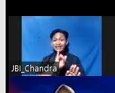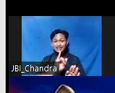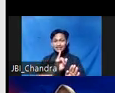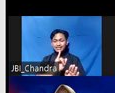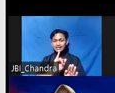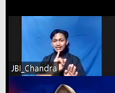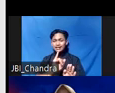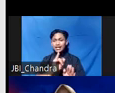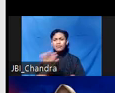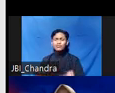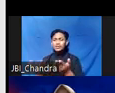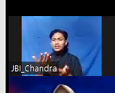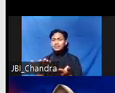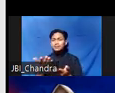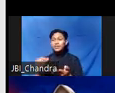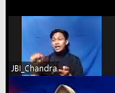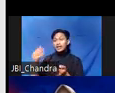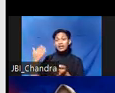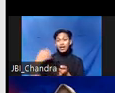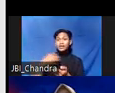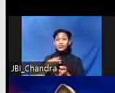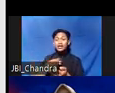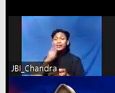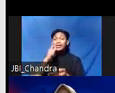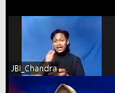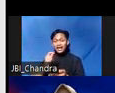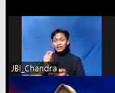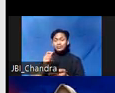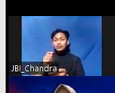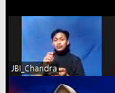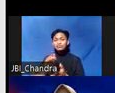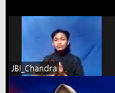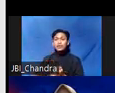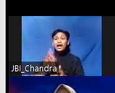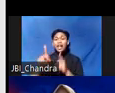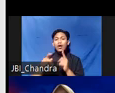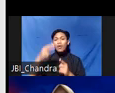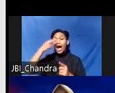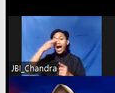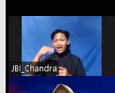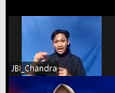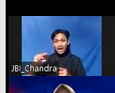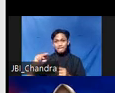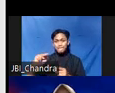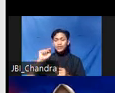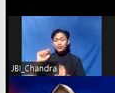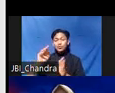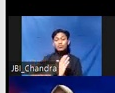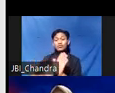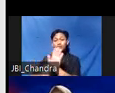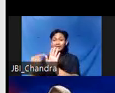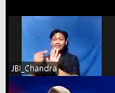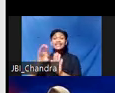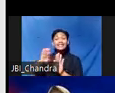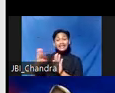menjorok ke depan itu yang sebelah kanan kemudian yang ketat itu yang sebelah dari sebelah kanan bukan dari sebelah kiri Kalau yang ini kan formatnya yang